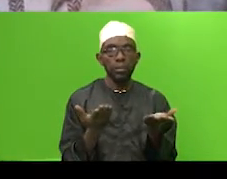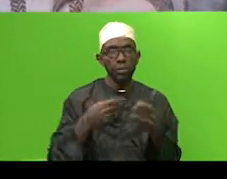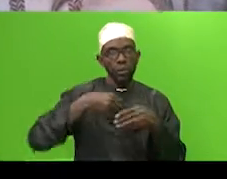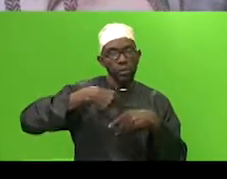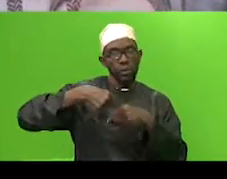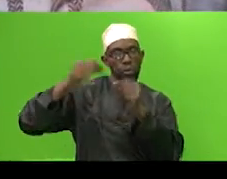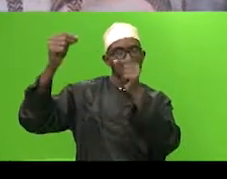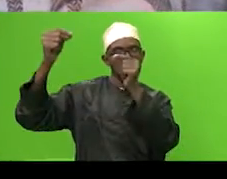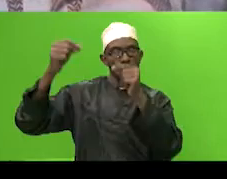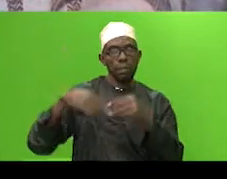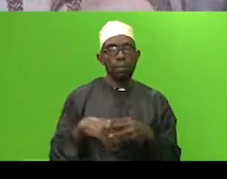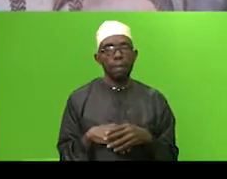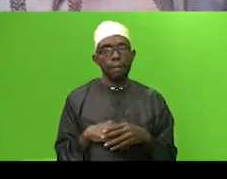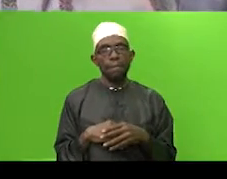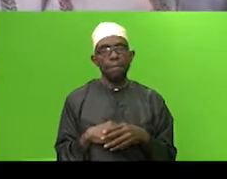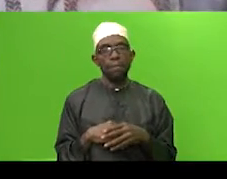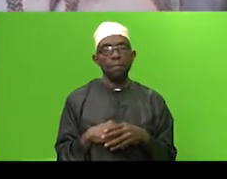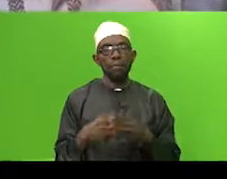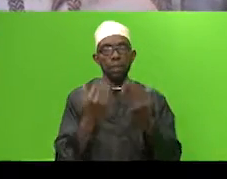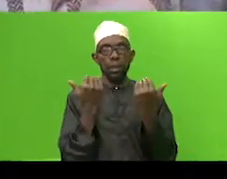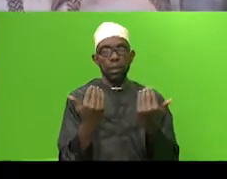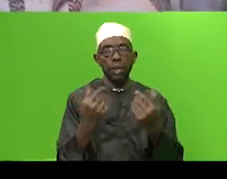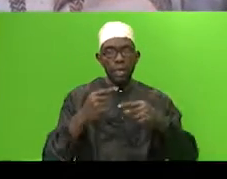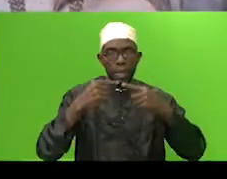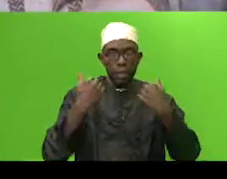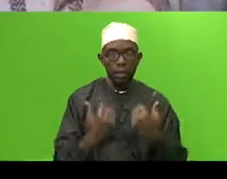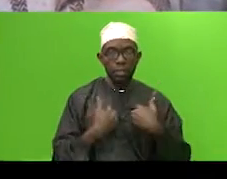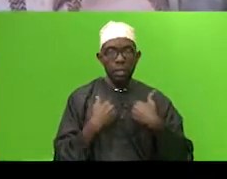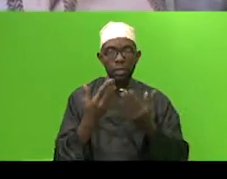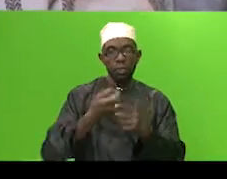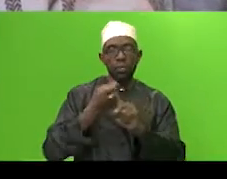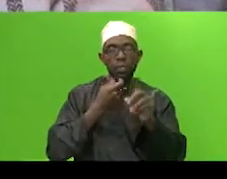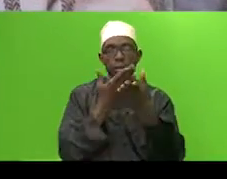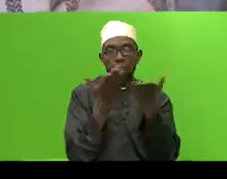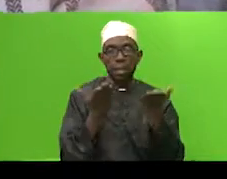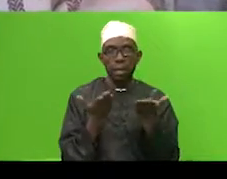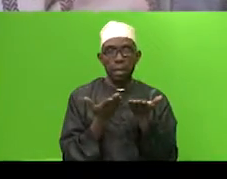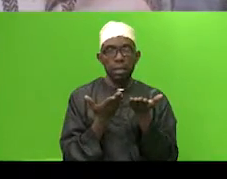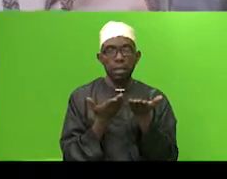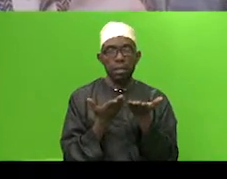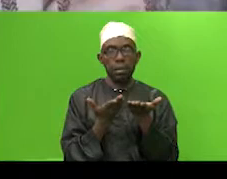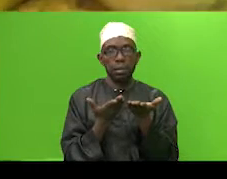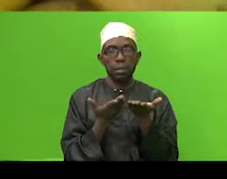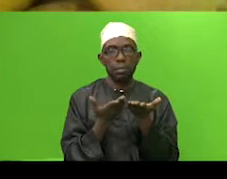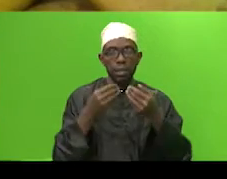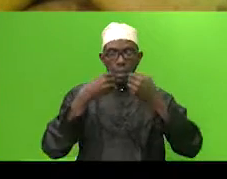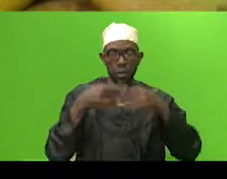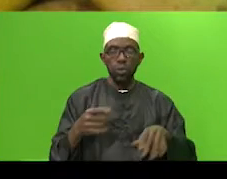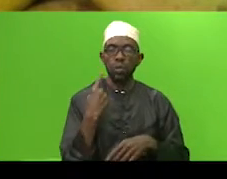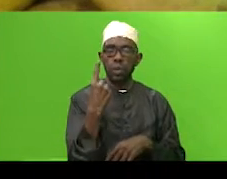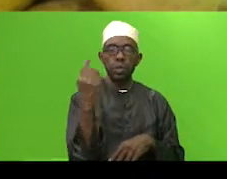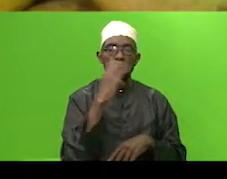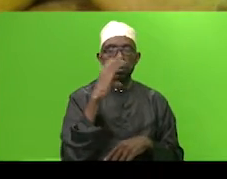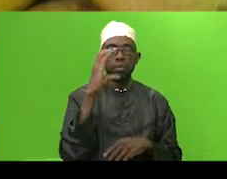Anaenda, hivyo. Aya, sasa mimi kutoka hapo, mimi si unaona hapo nimepoteza mmoja